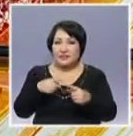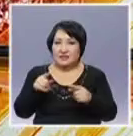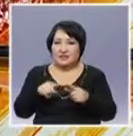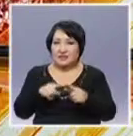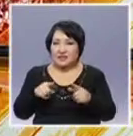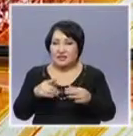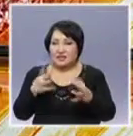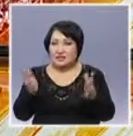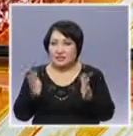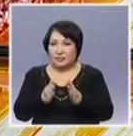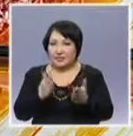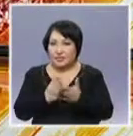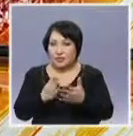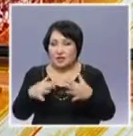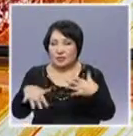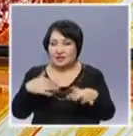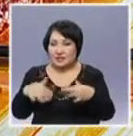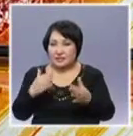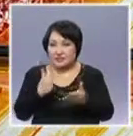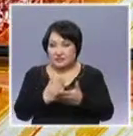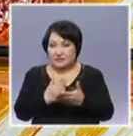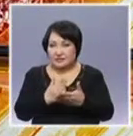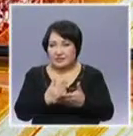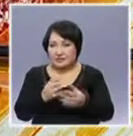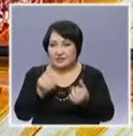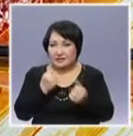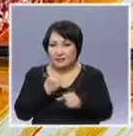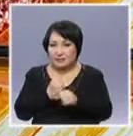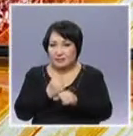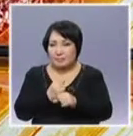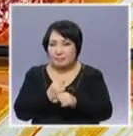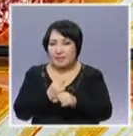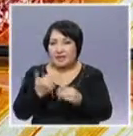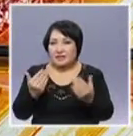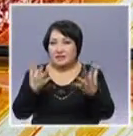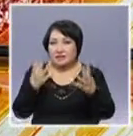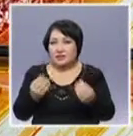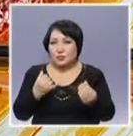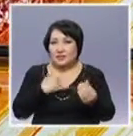послабления сделаны. На сегодняшний день у нас зарегистрировано